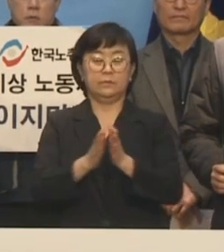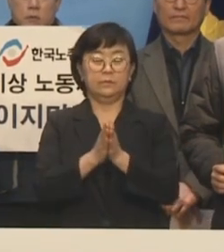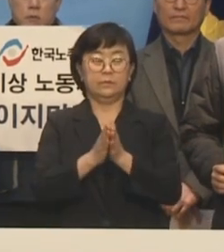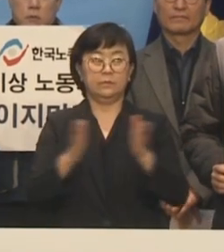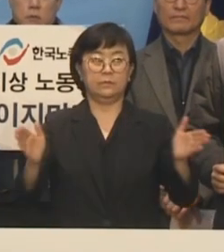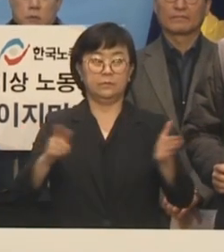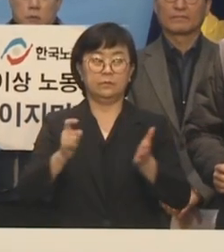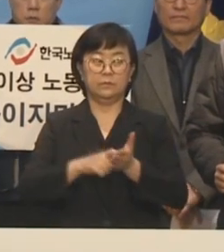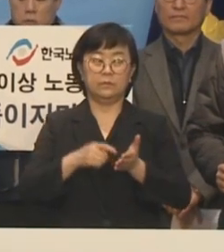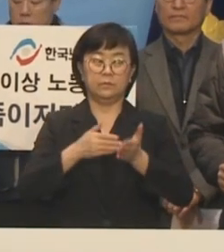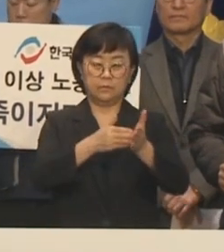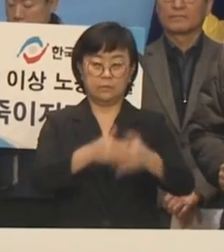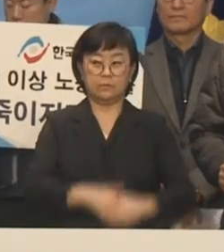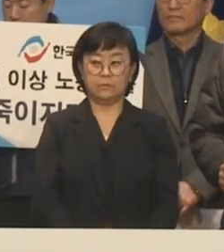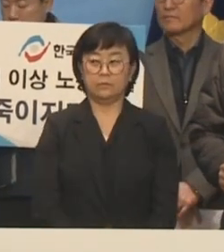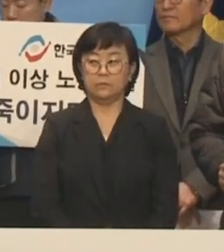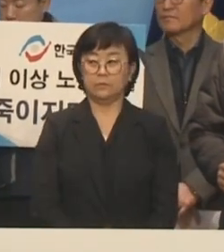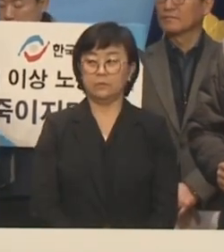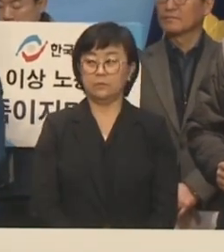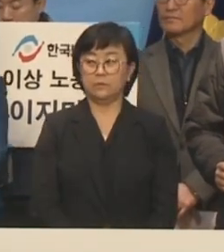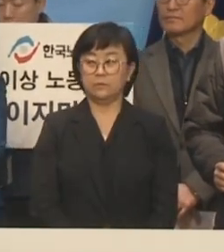이상입니다.